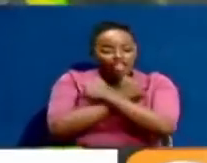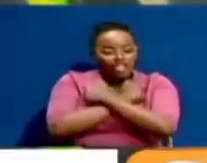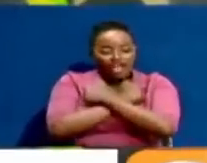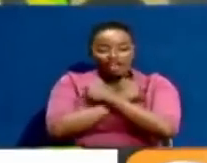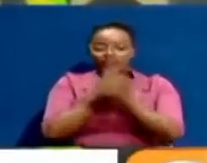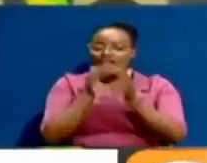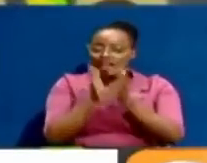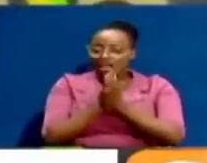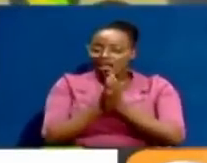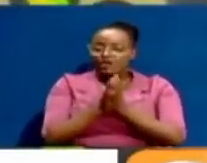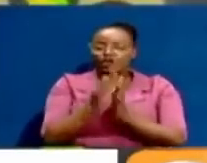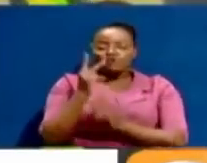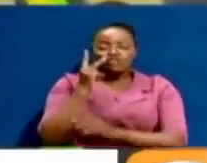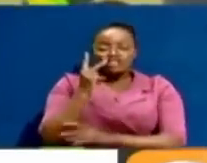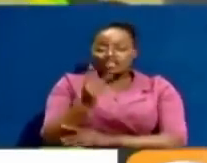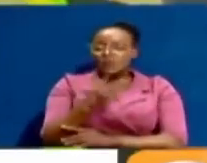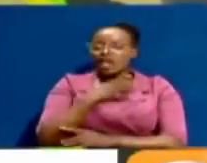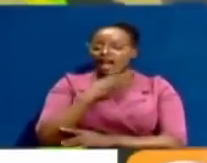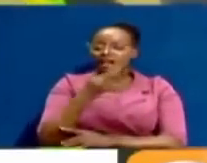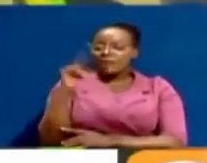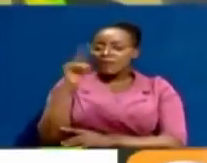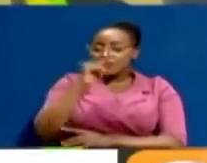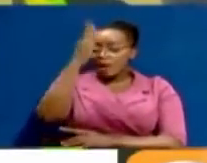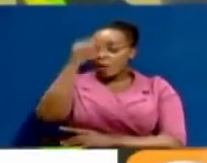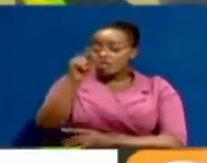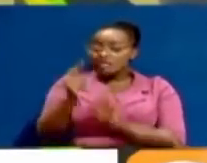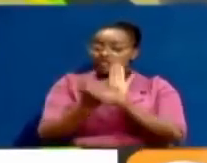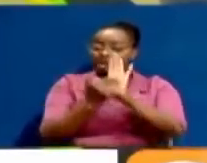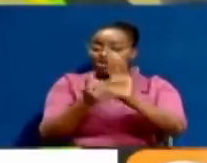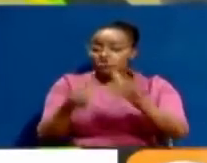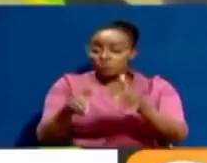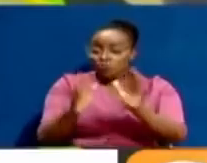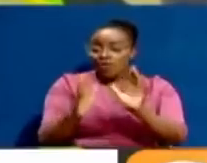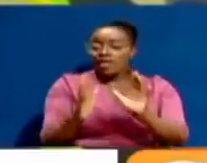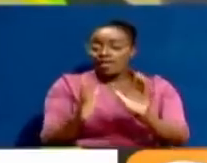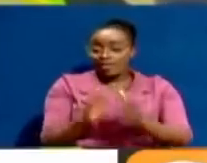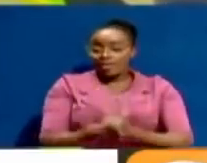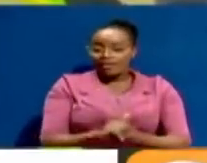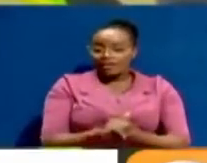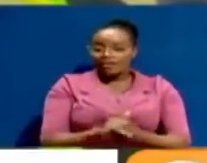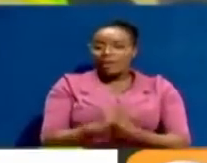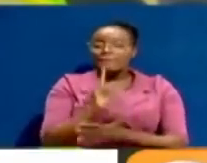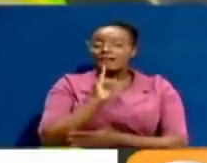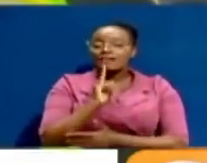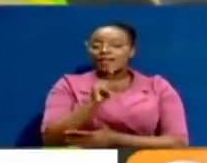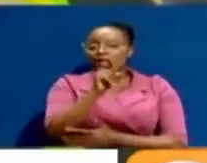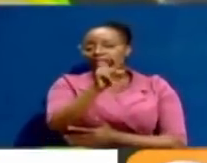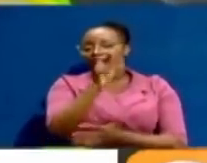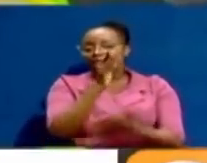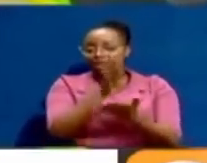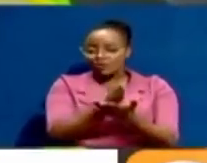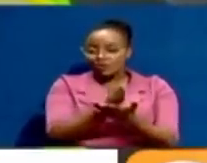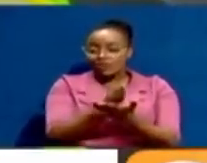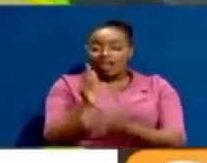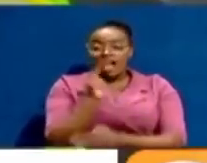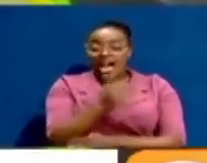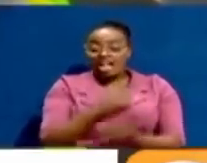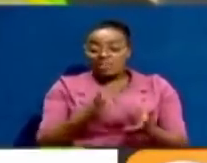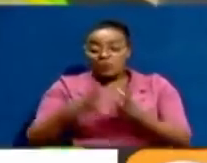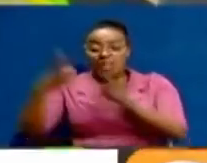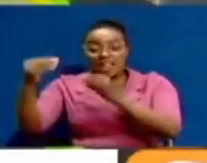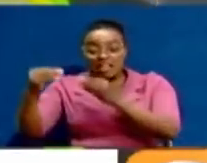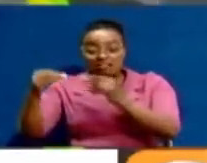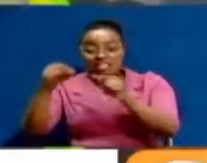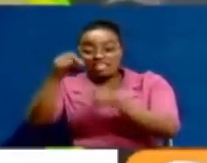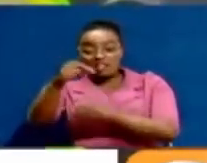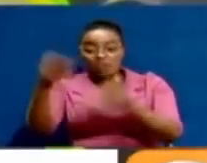na tunamuenzi, sababu alituonyesha njia. Nimwambie ukweli, hatutaondoka